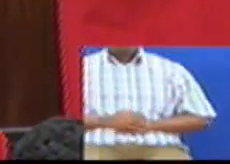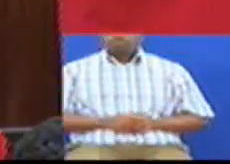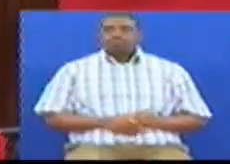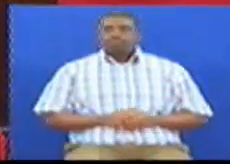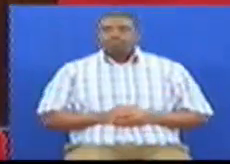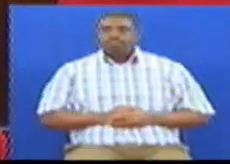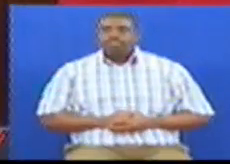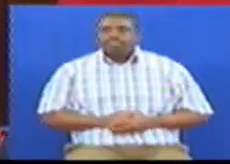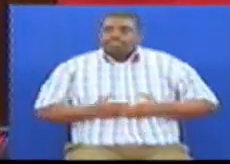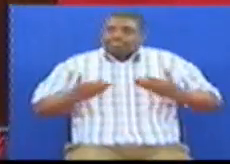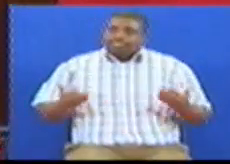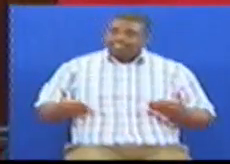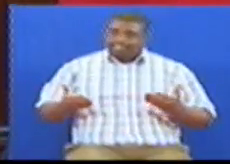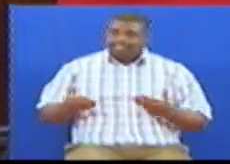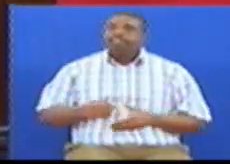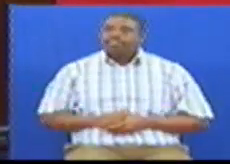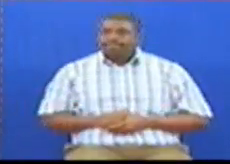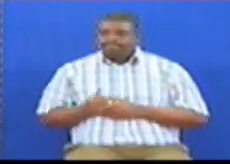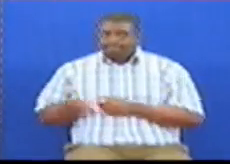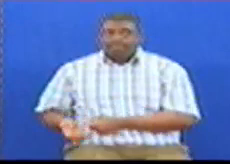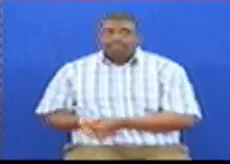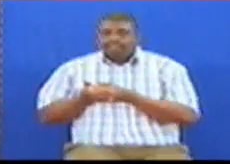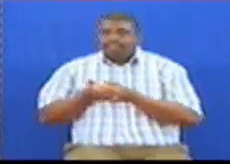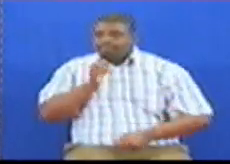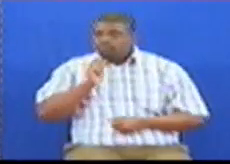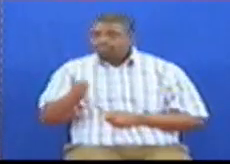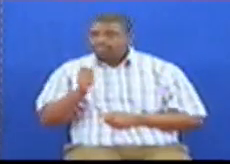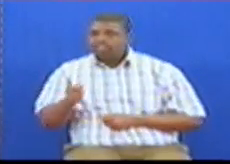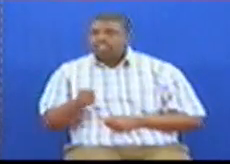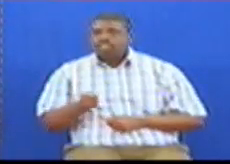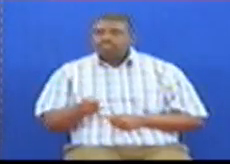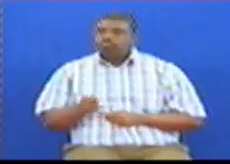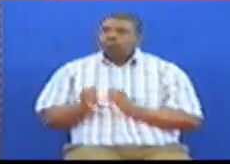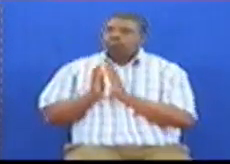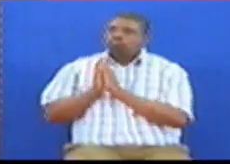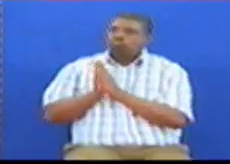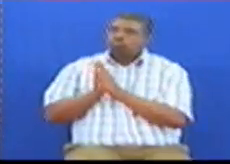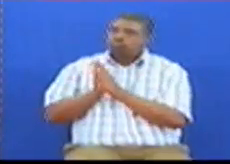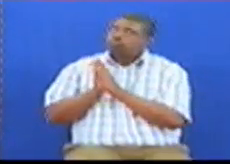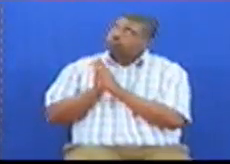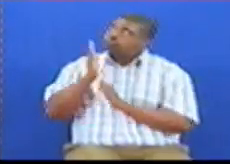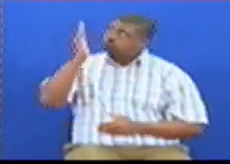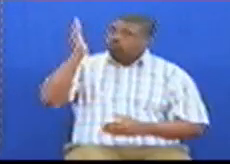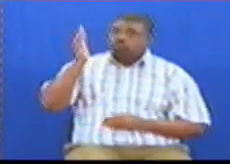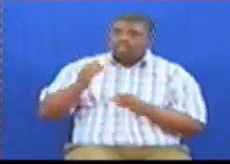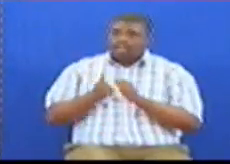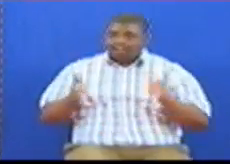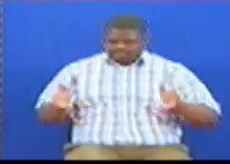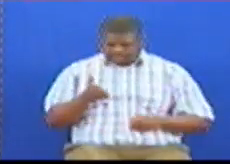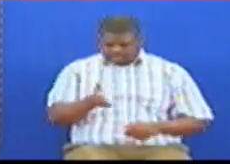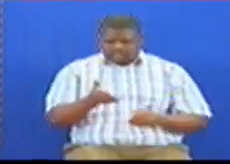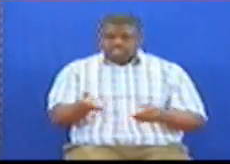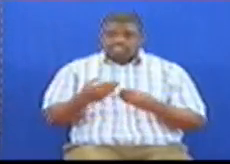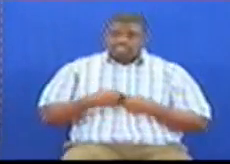leo. Mheshimiwa naibu speaker, nianze kwanza na kumshukuru Mungu sasa kwa kuwa ametupatia nafasi hii ya kuwepo